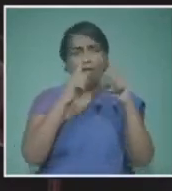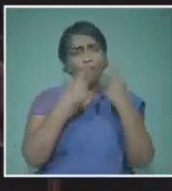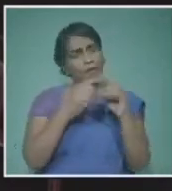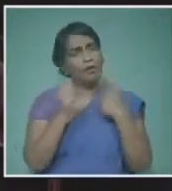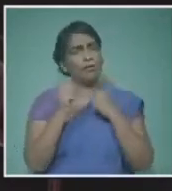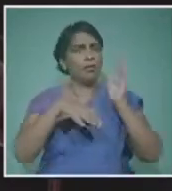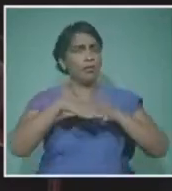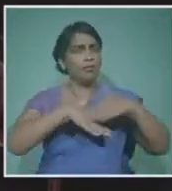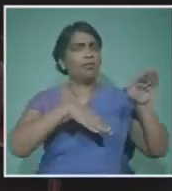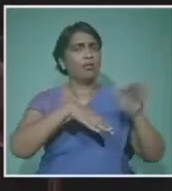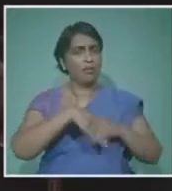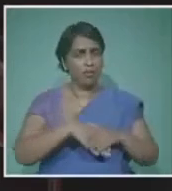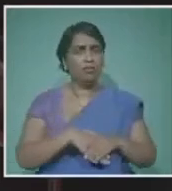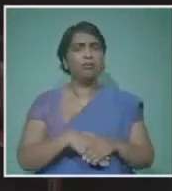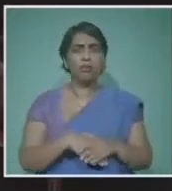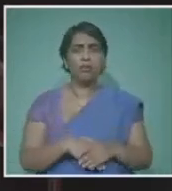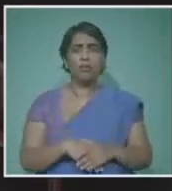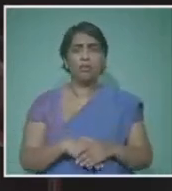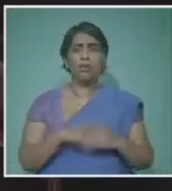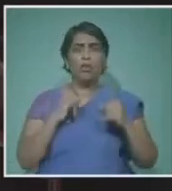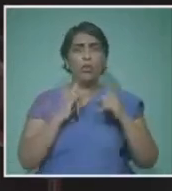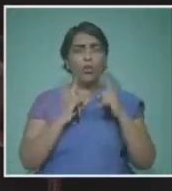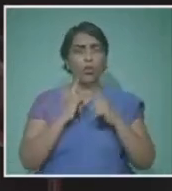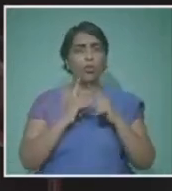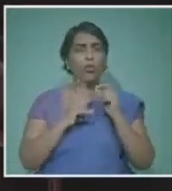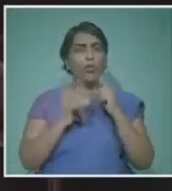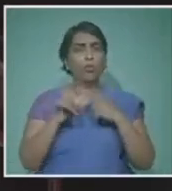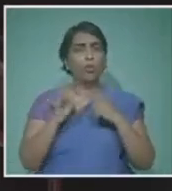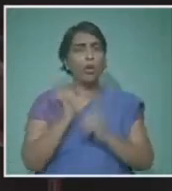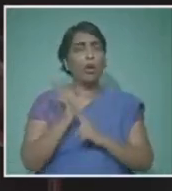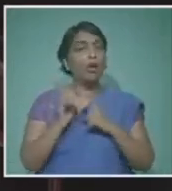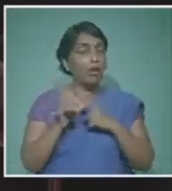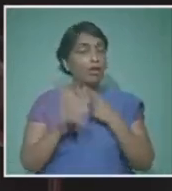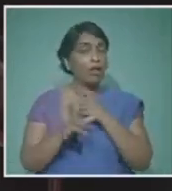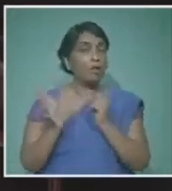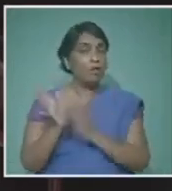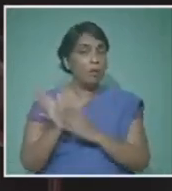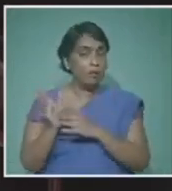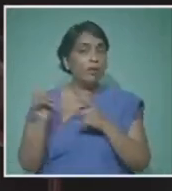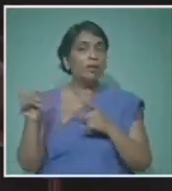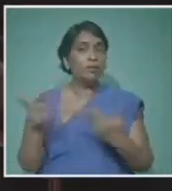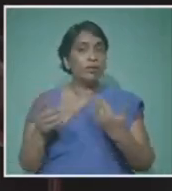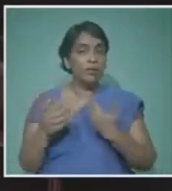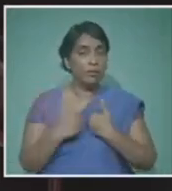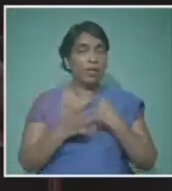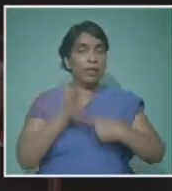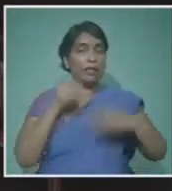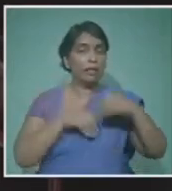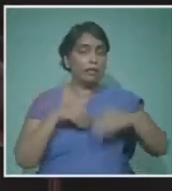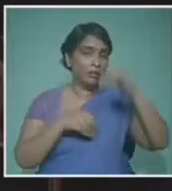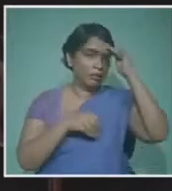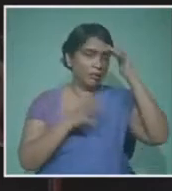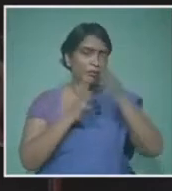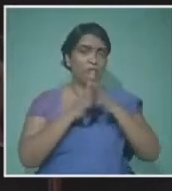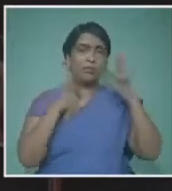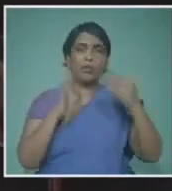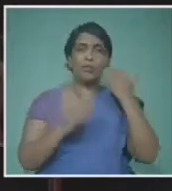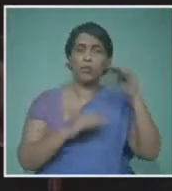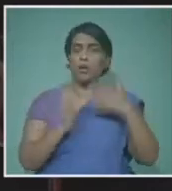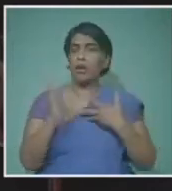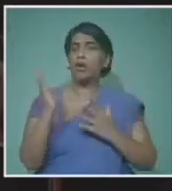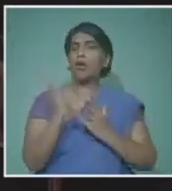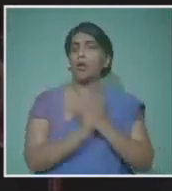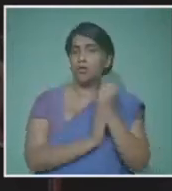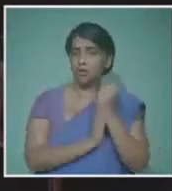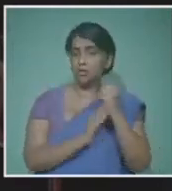කරලා තිබෙනවා. ඒයටත් මොකද කරන්න උපාලි අබේරත්න කොමිසම ගරු නියෝජ්‍ය කතානායකතුමනි මගේ ඇතුළු දේශපාලන නායකින් ගණනාවකගේ සිවිල් අයිතිවාසිකම්